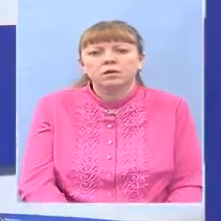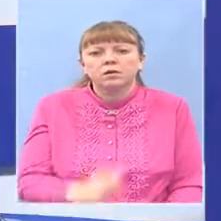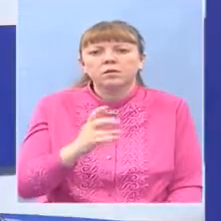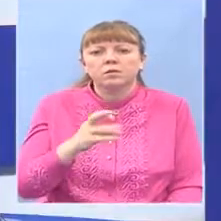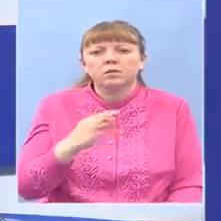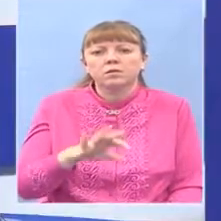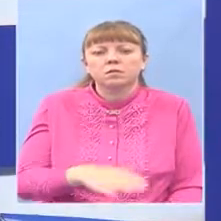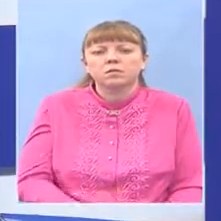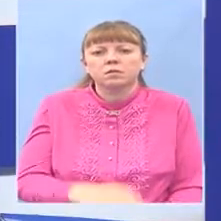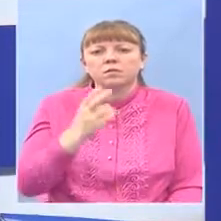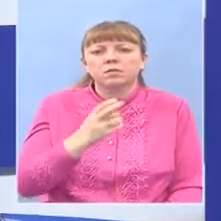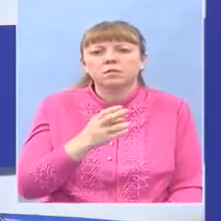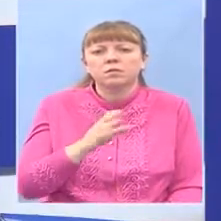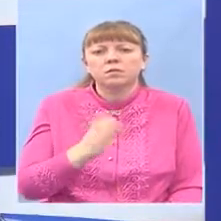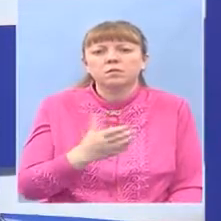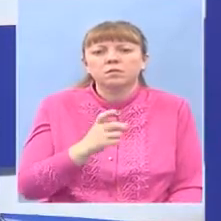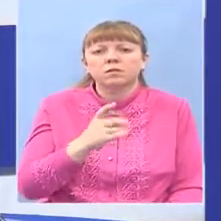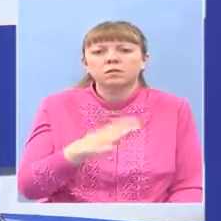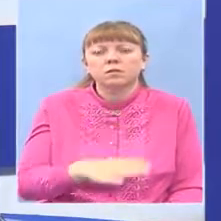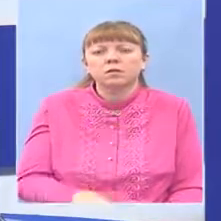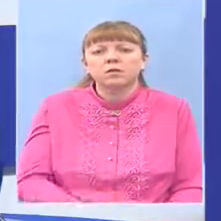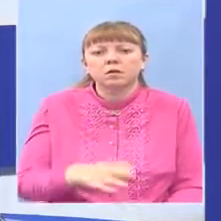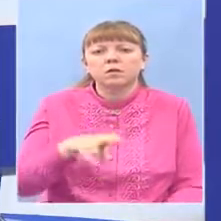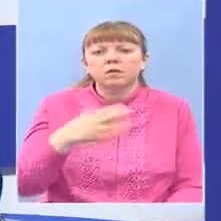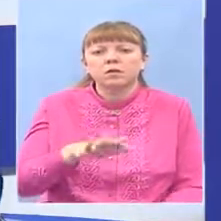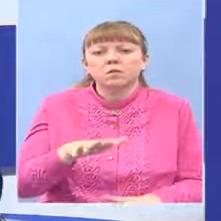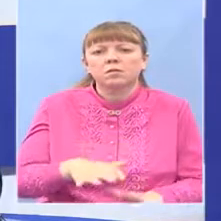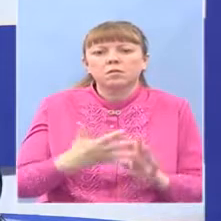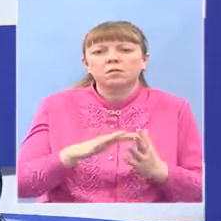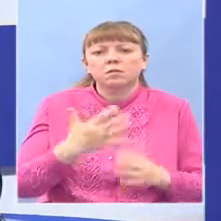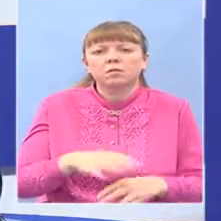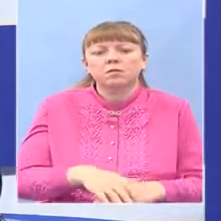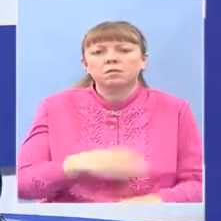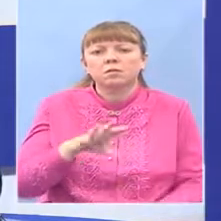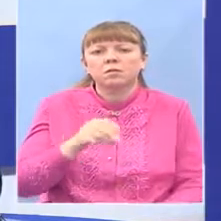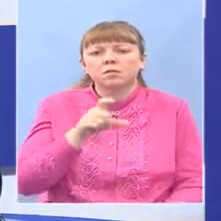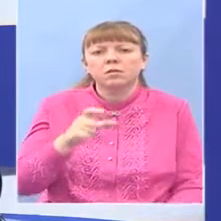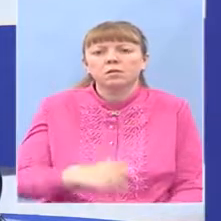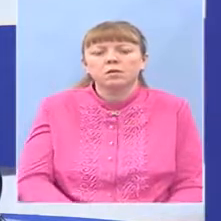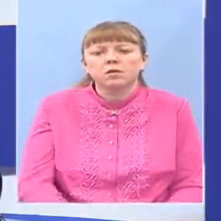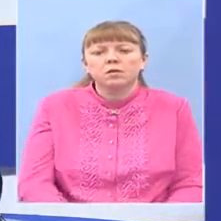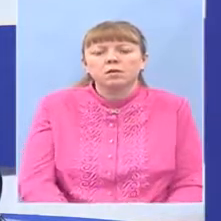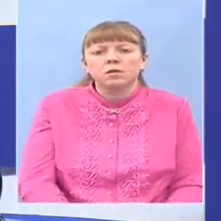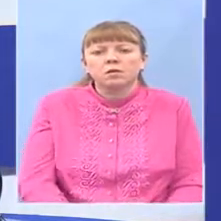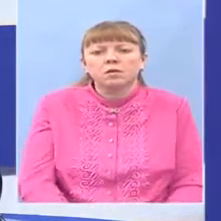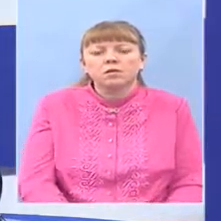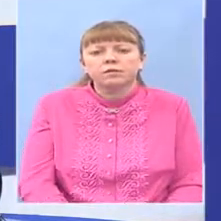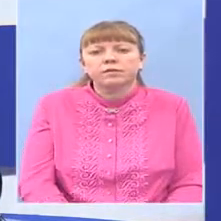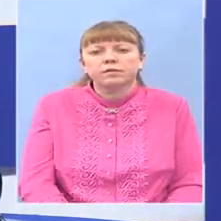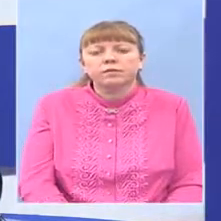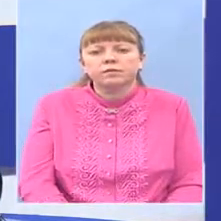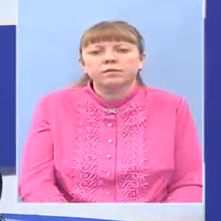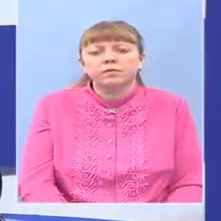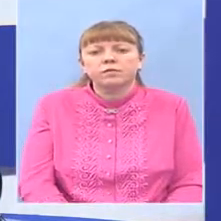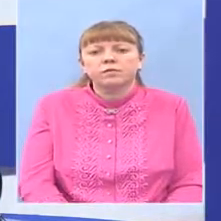НПО вкупе с ними и социальные проекты резонансны скорее в городе. В сельской же местности об этом большинство населения, как говорится, ни слухом, ни духом. Разве